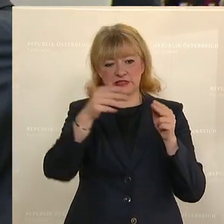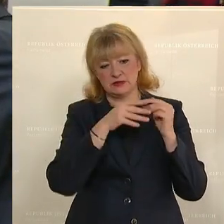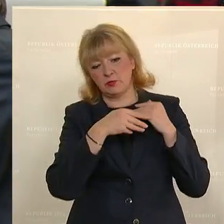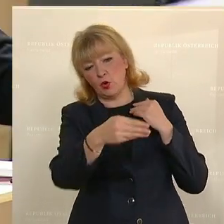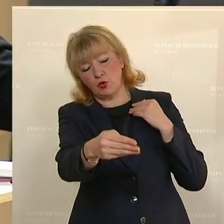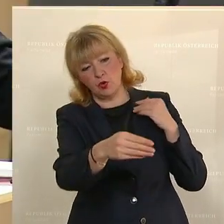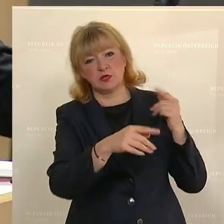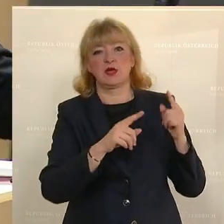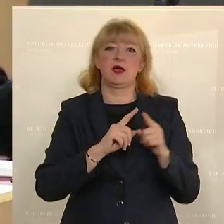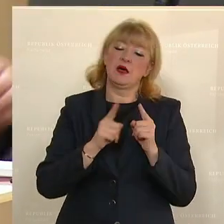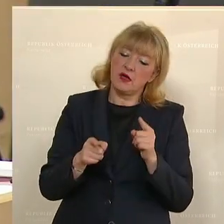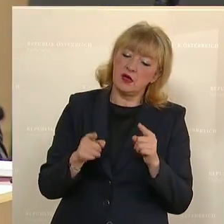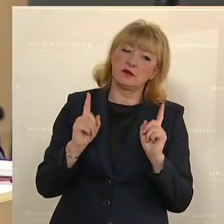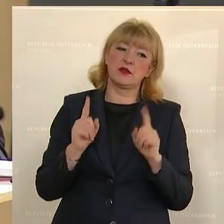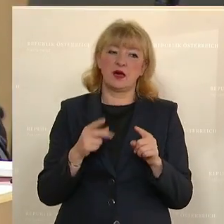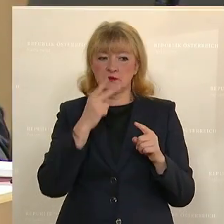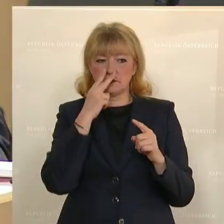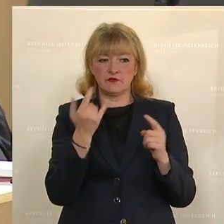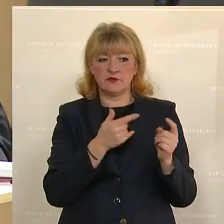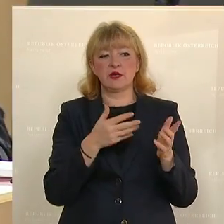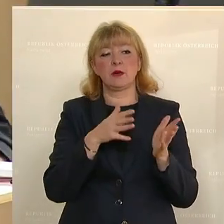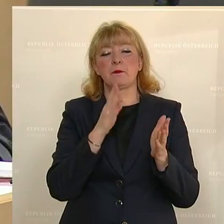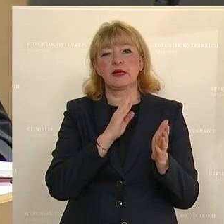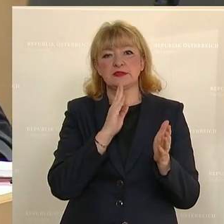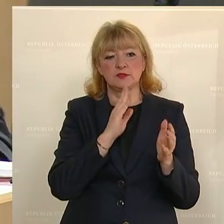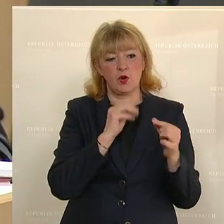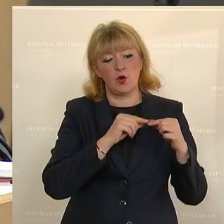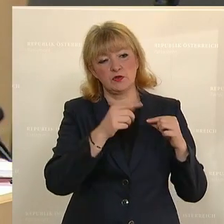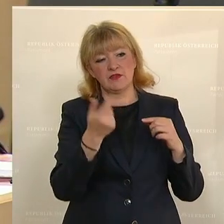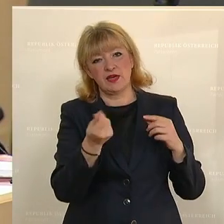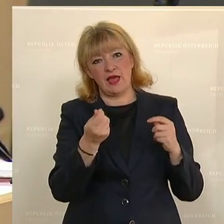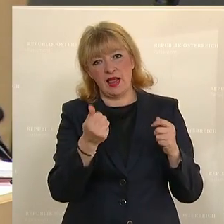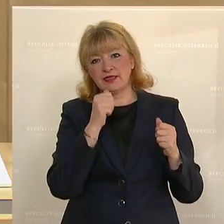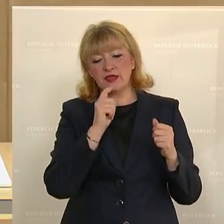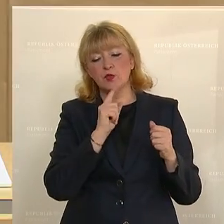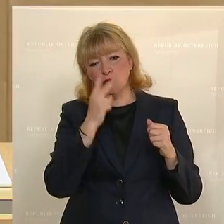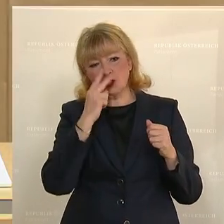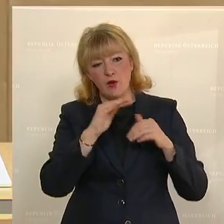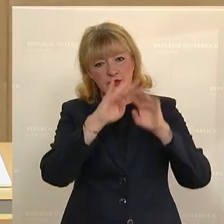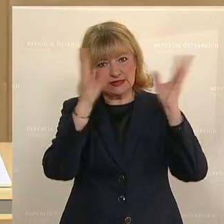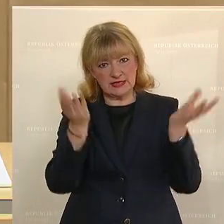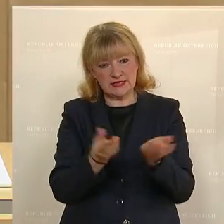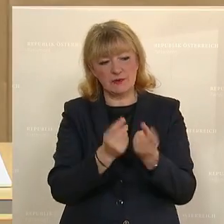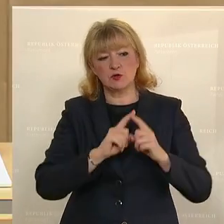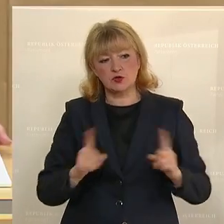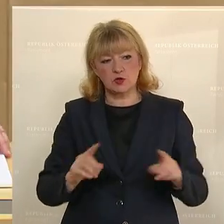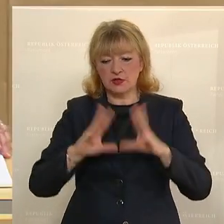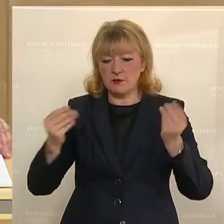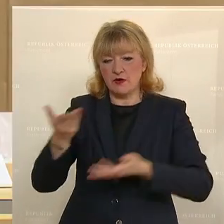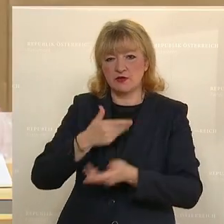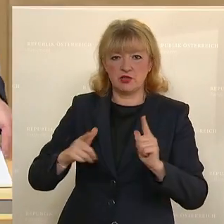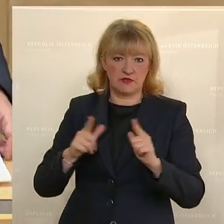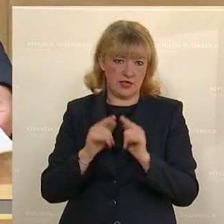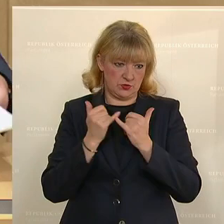auch darauf an, dass man die Ausgaben der Pensionen nicht nur in absoluten Geldbeträgen sieht, sondern immer in Beziehung auch zur gesamten